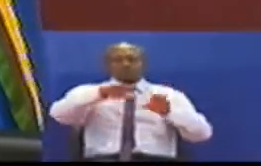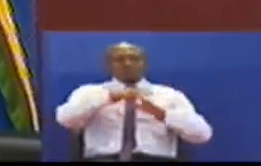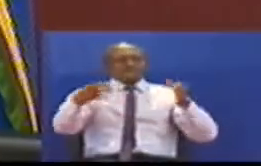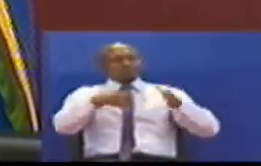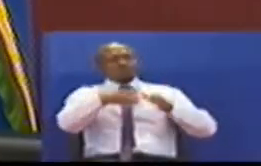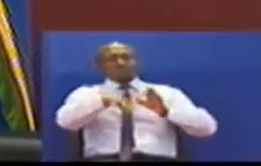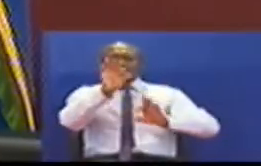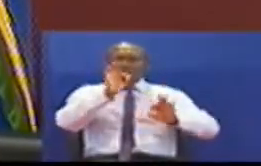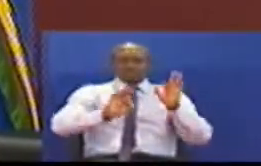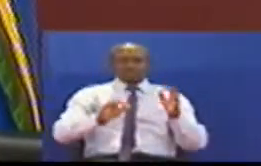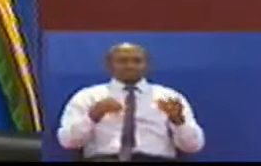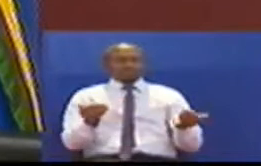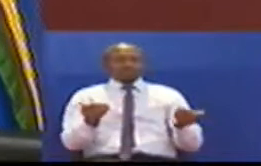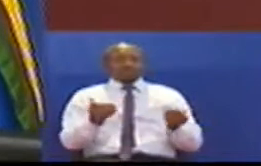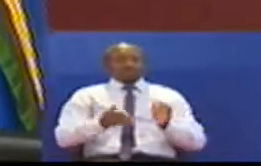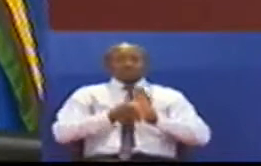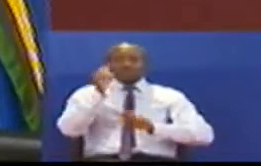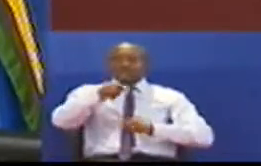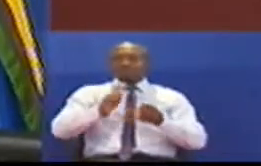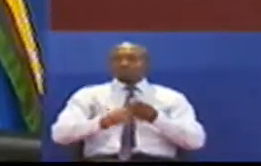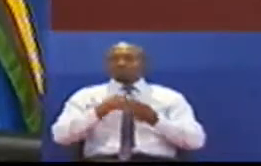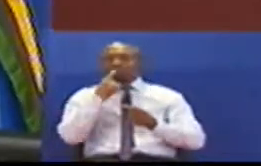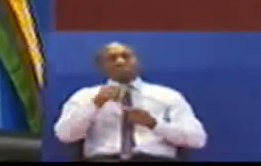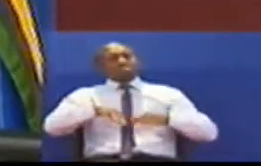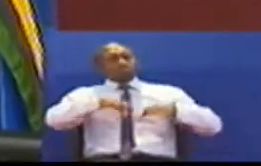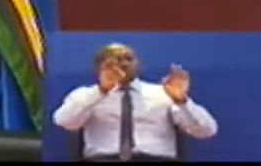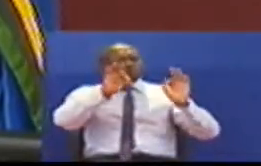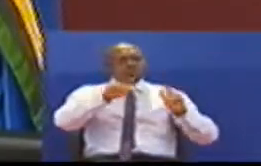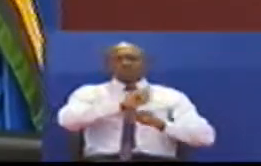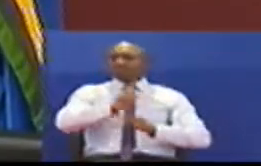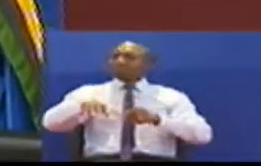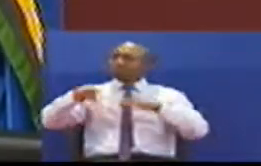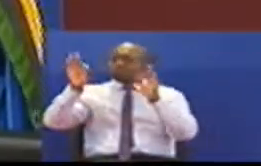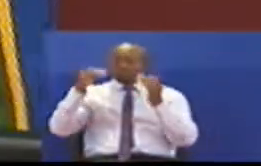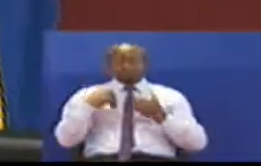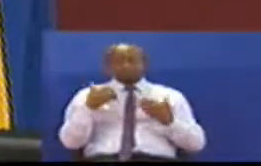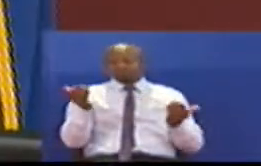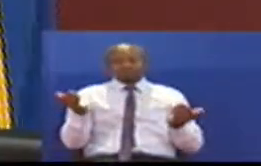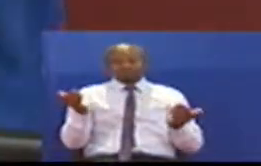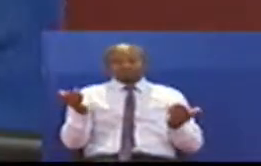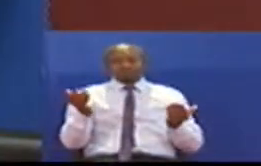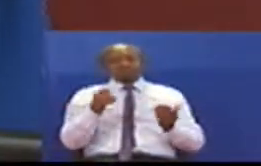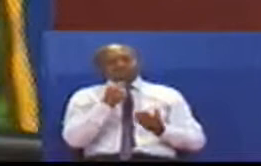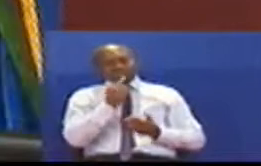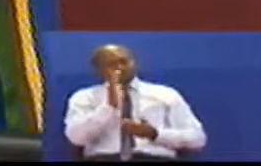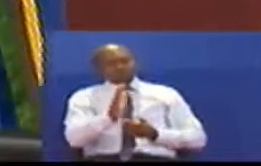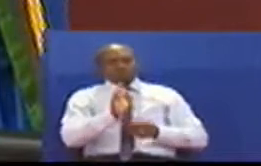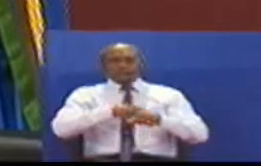uchaguzi. Fundeha hao utaita huru si huru utahitaji. Mimi nasema hapo pendekeza kitu,